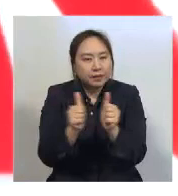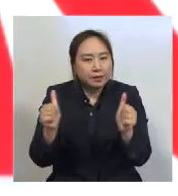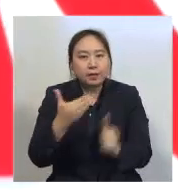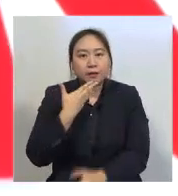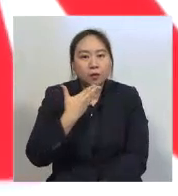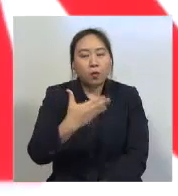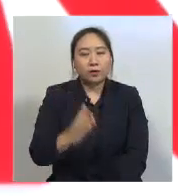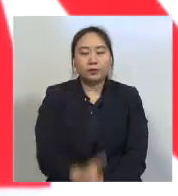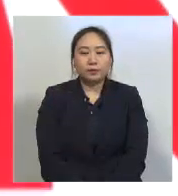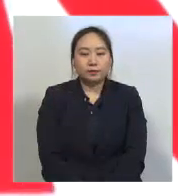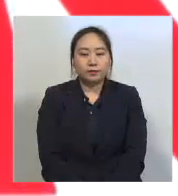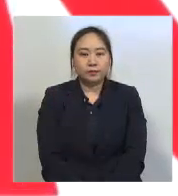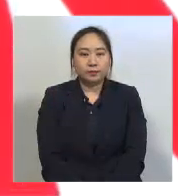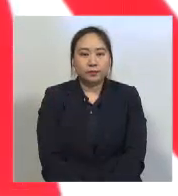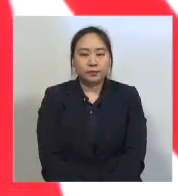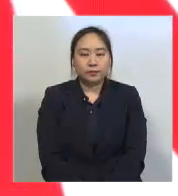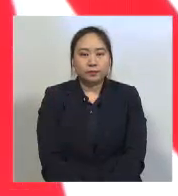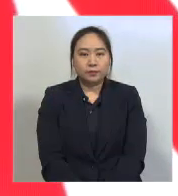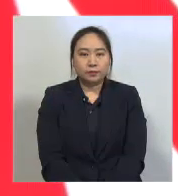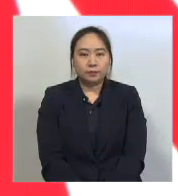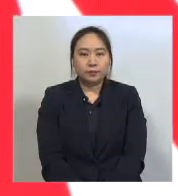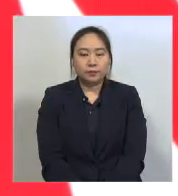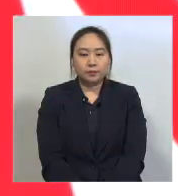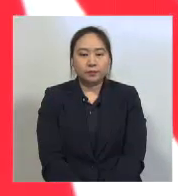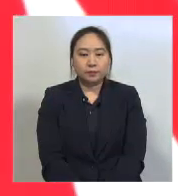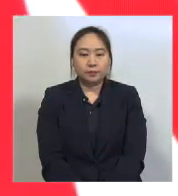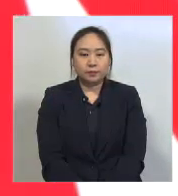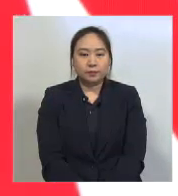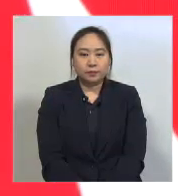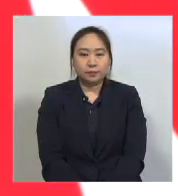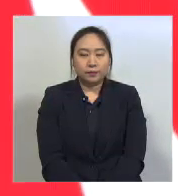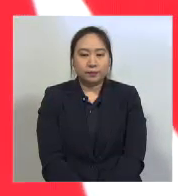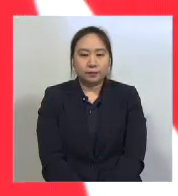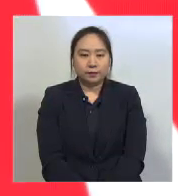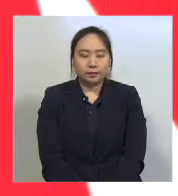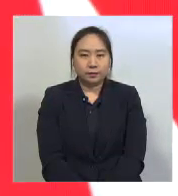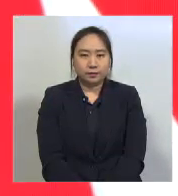ก็ขอให้